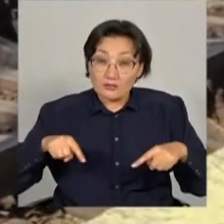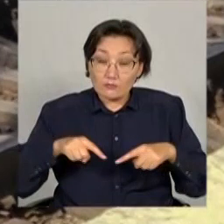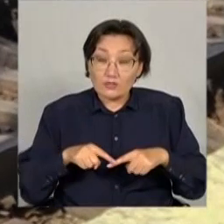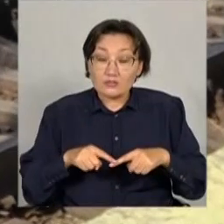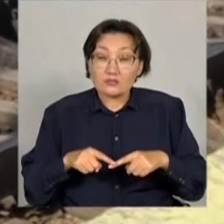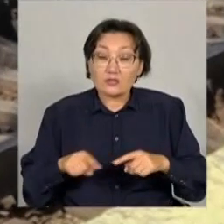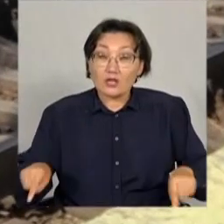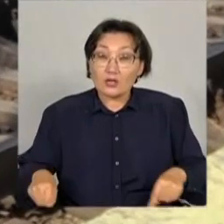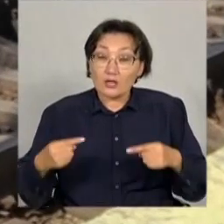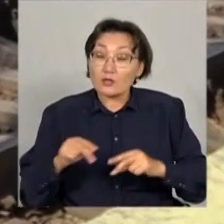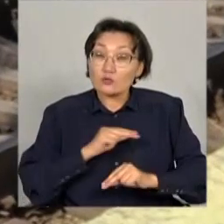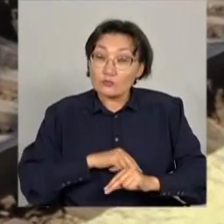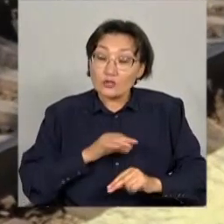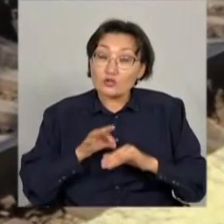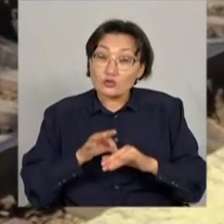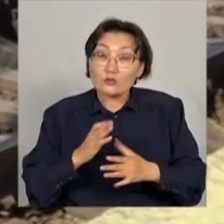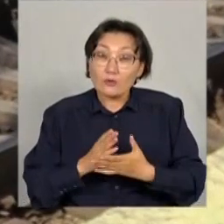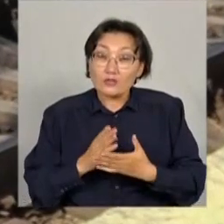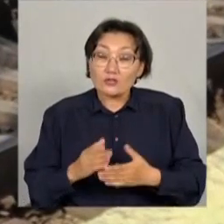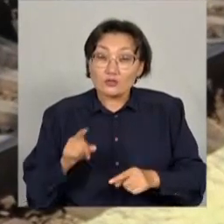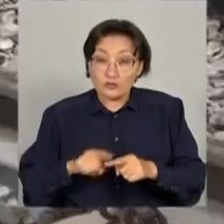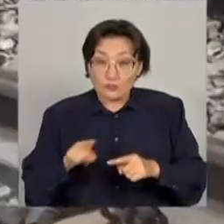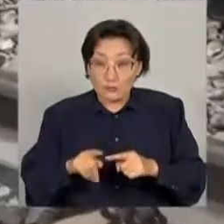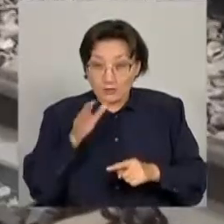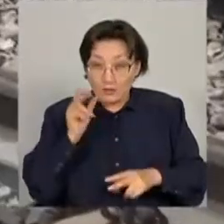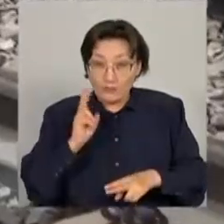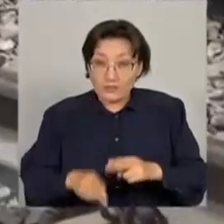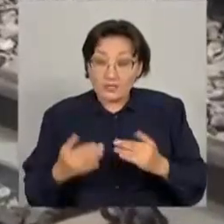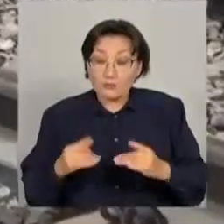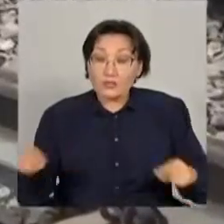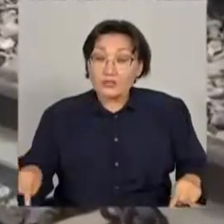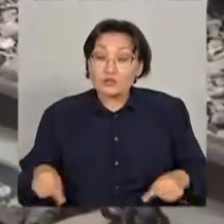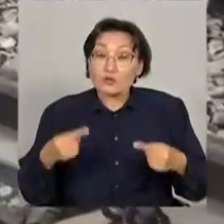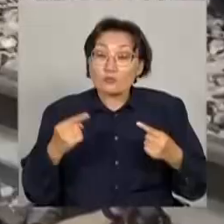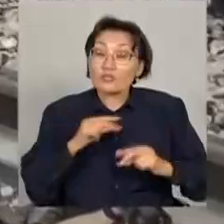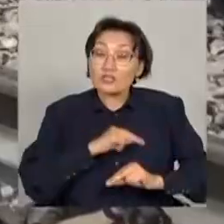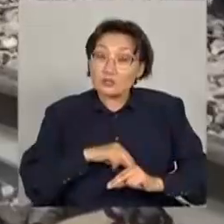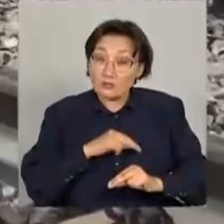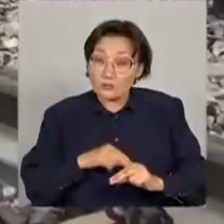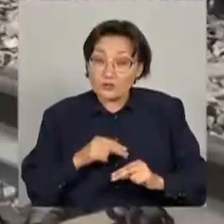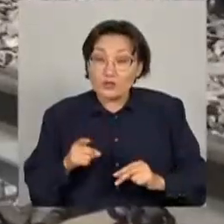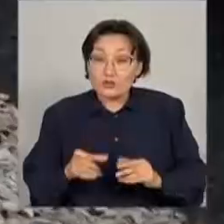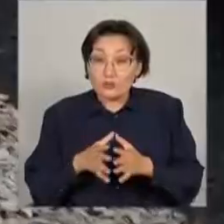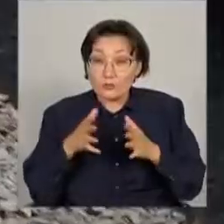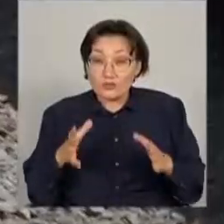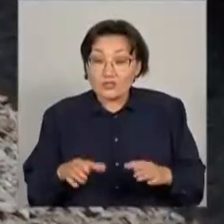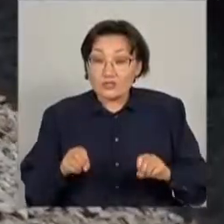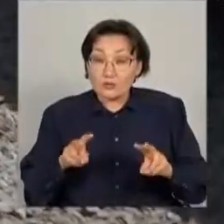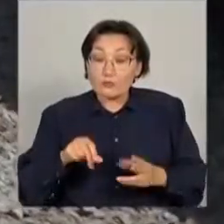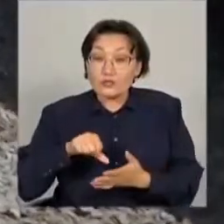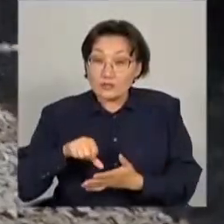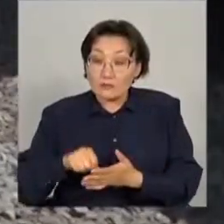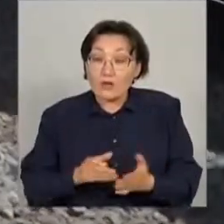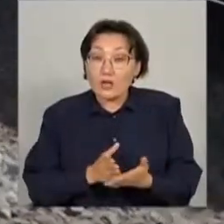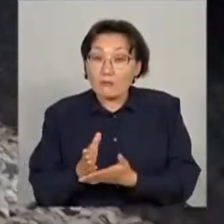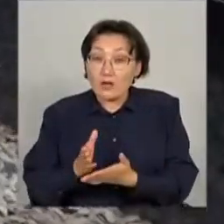қалпа келтіру жұмыстары жүріп жатыр. Жақын уақытта бітеді. Қазір қайта қалпына келтіру жұмыстарына 100-ден астам маман жұмылдырылып,